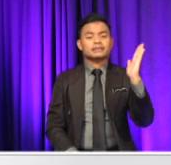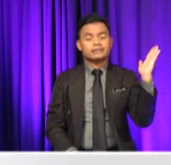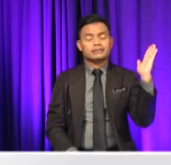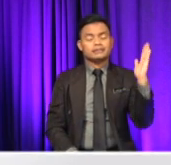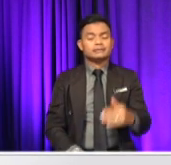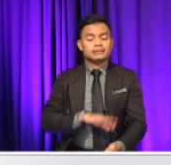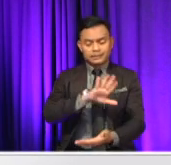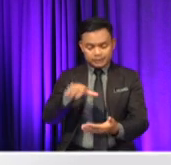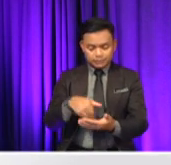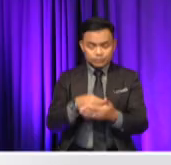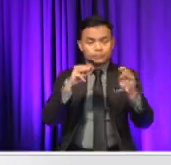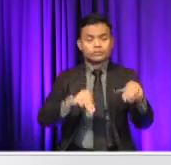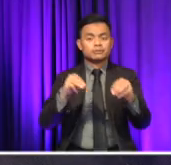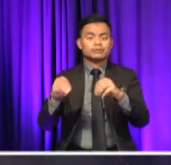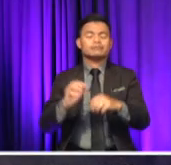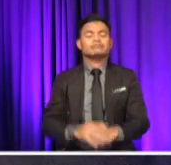belajar-belajar